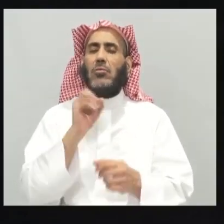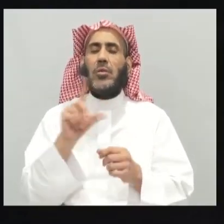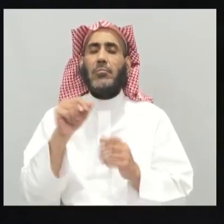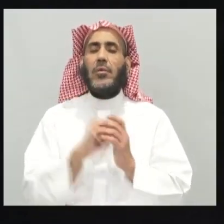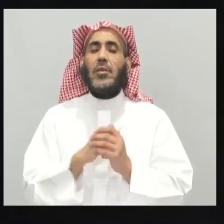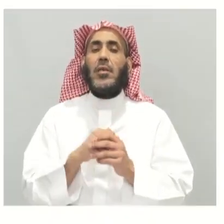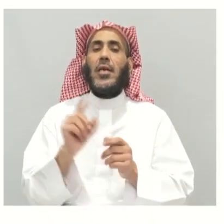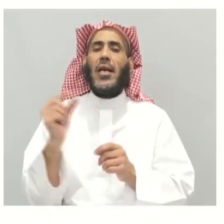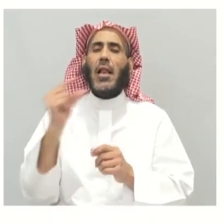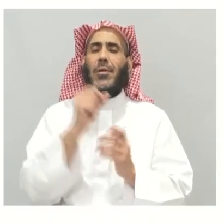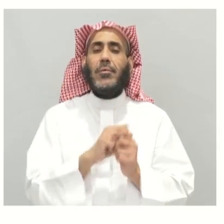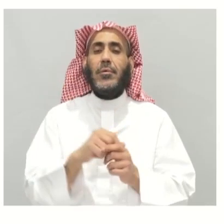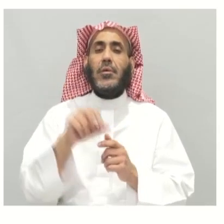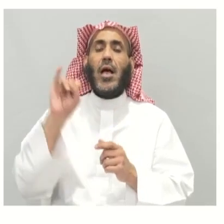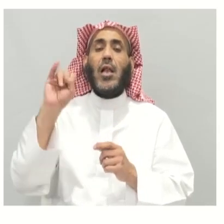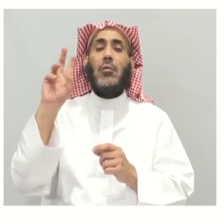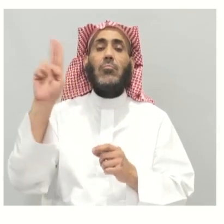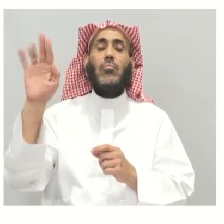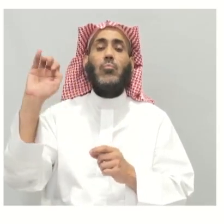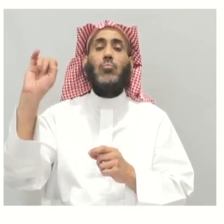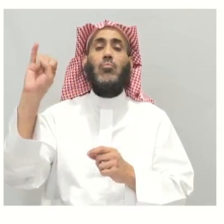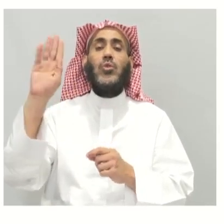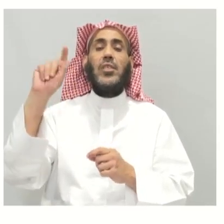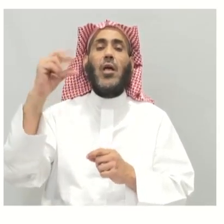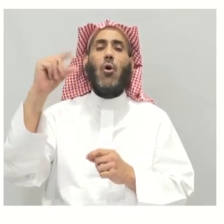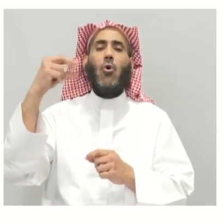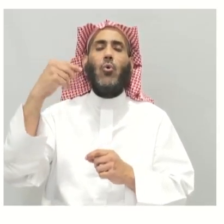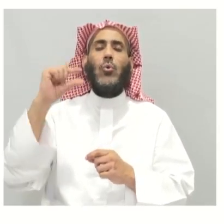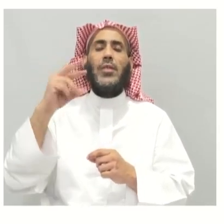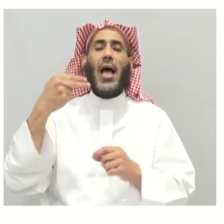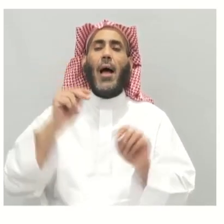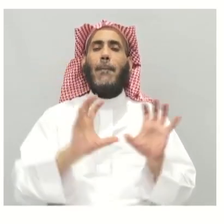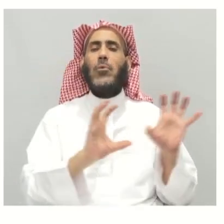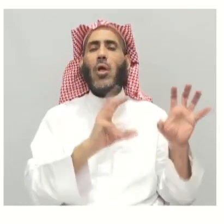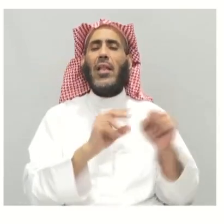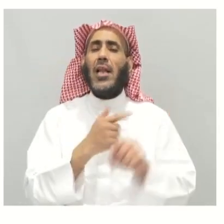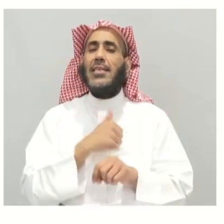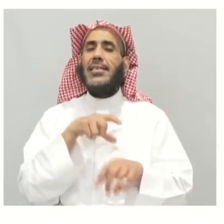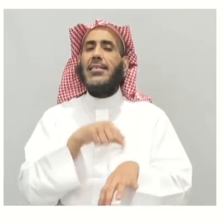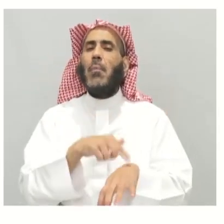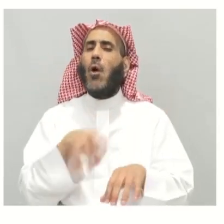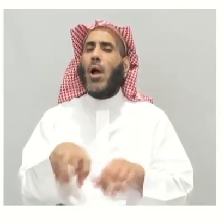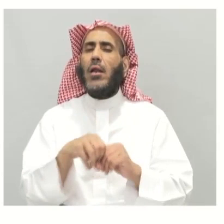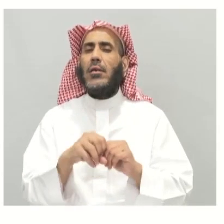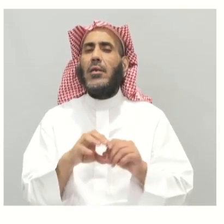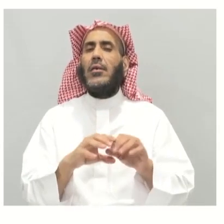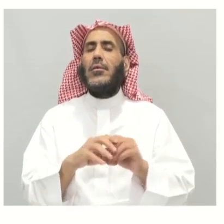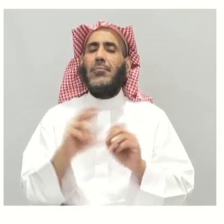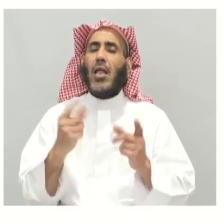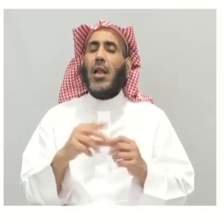أحسنتم، إذن كلمة المستودع هل دلت على زمان أو مكان؟ أحسنتم، إذن دلت